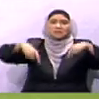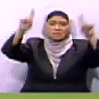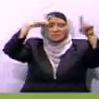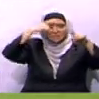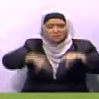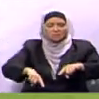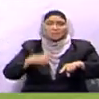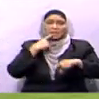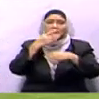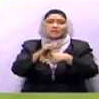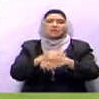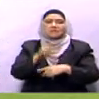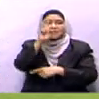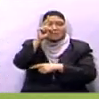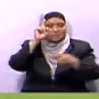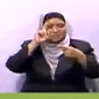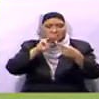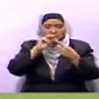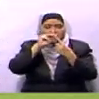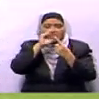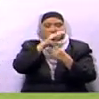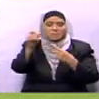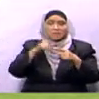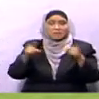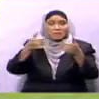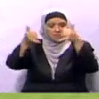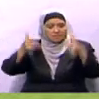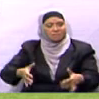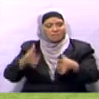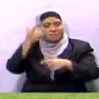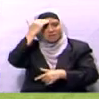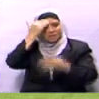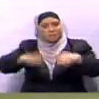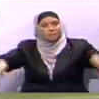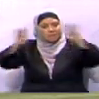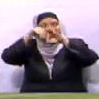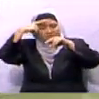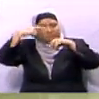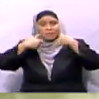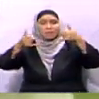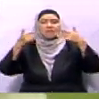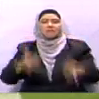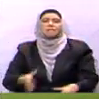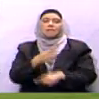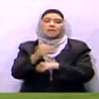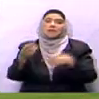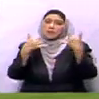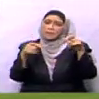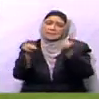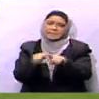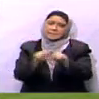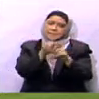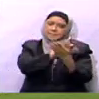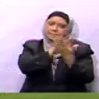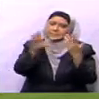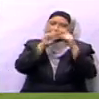mata dan pem tahu ptingnya berm di stadium Darul aman dan mereka bermain seperti skuad senior beliau